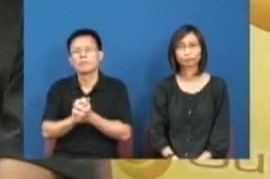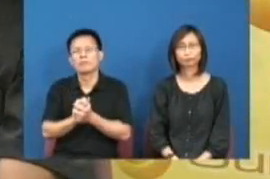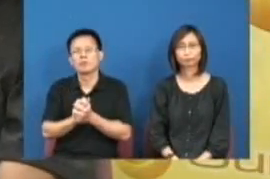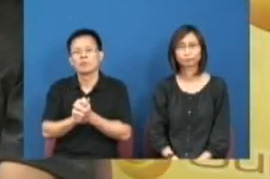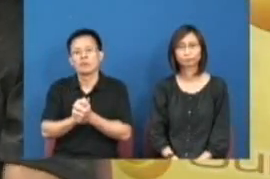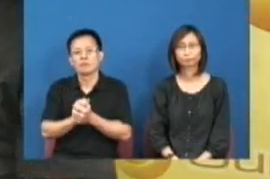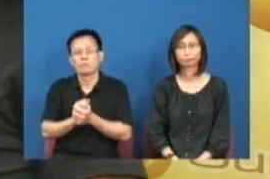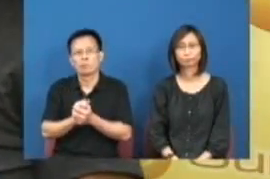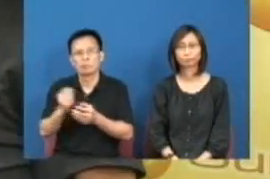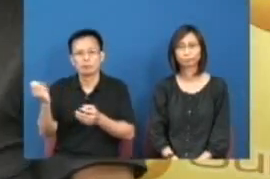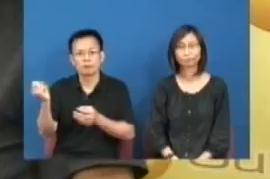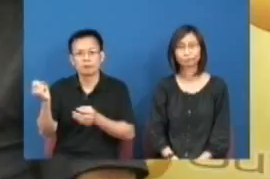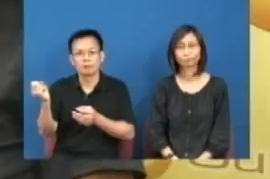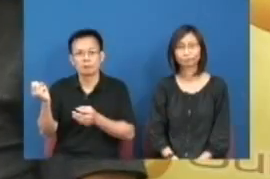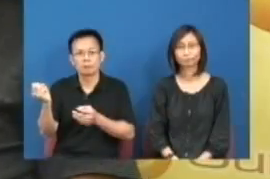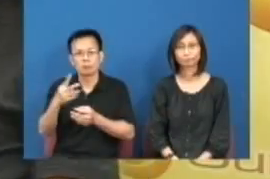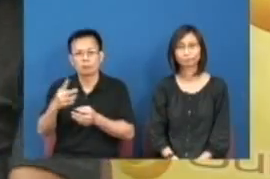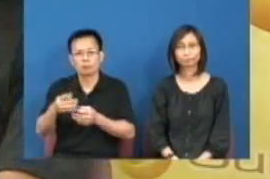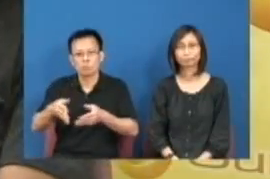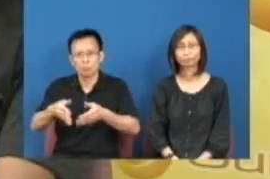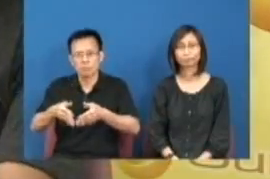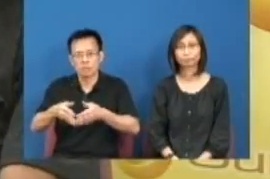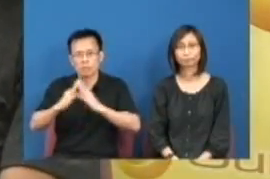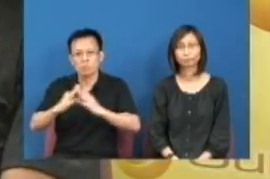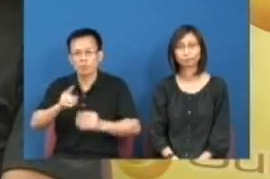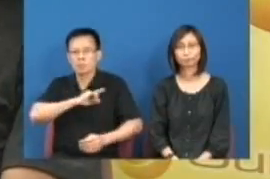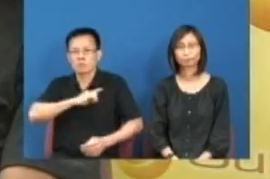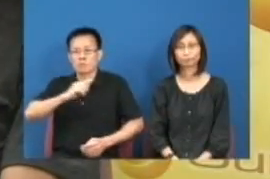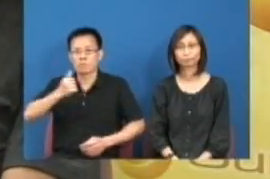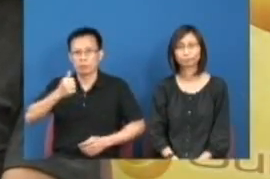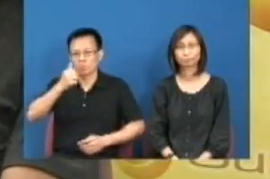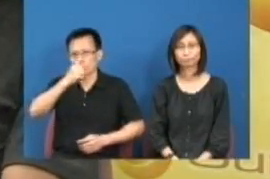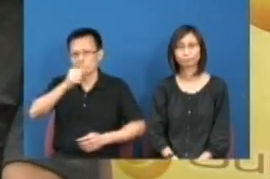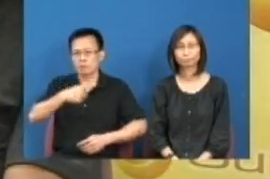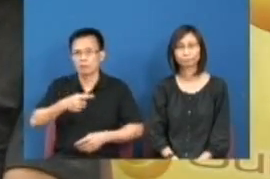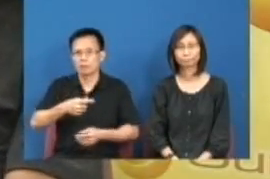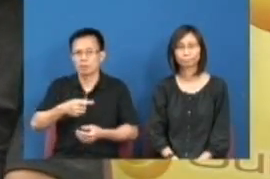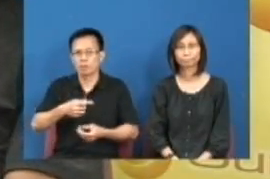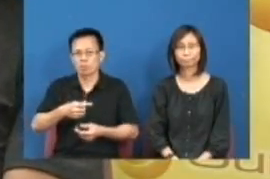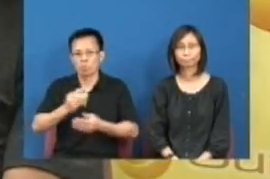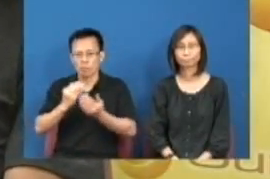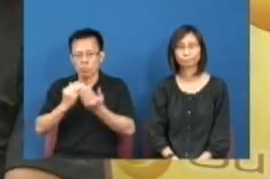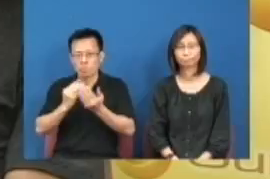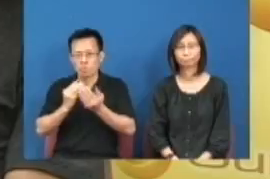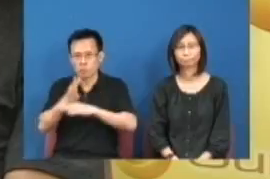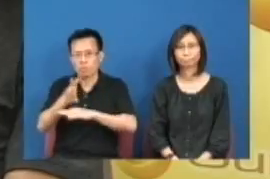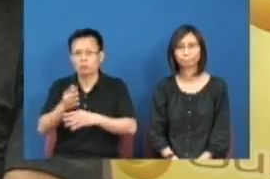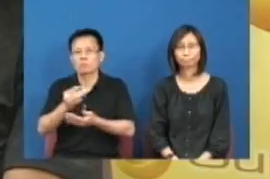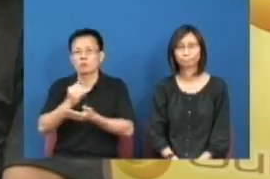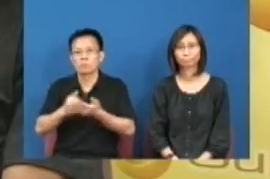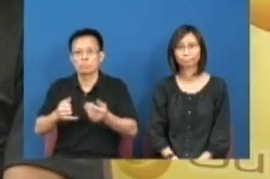重振聲威啦，但係好可惜事不如我，即係佢雖然間係破格過退休年齡都唔退休，而家都退咗休啦。咁廖輝